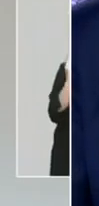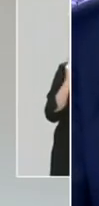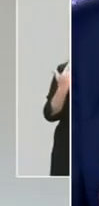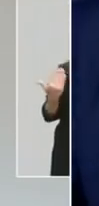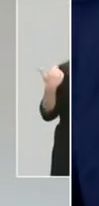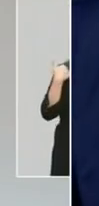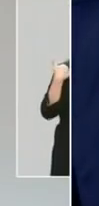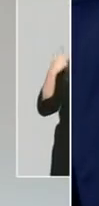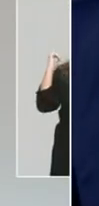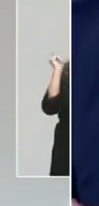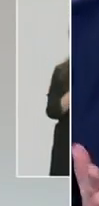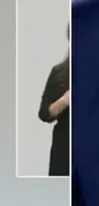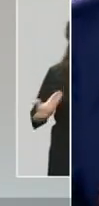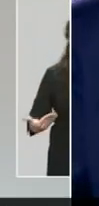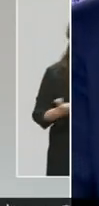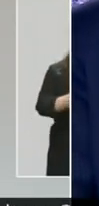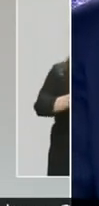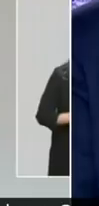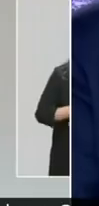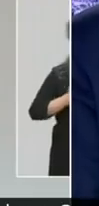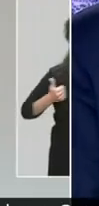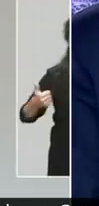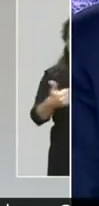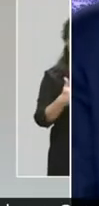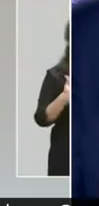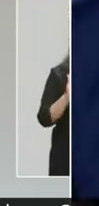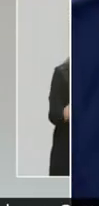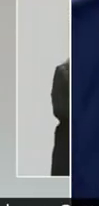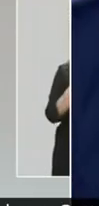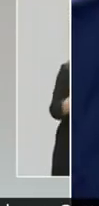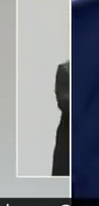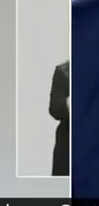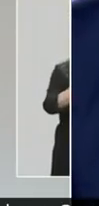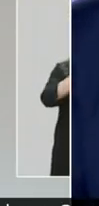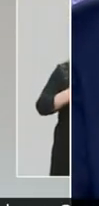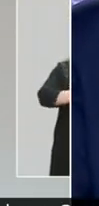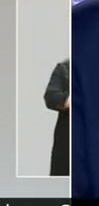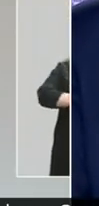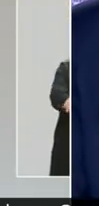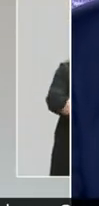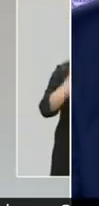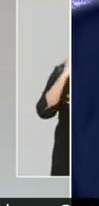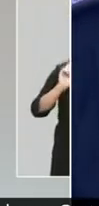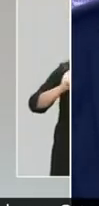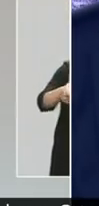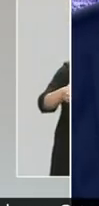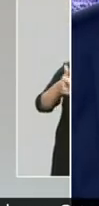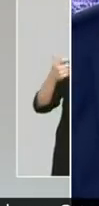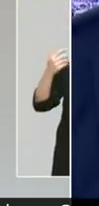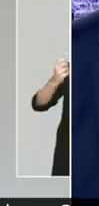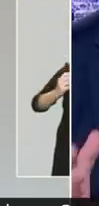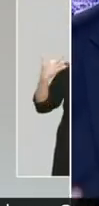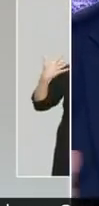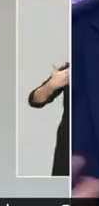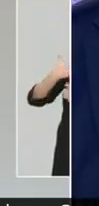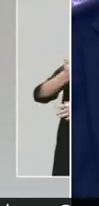rappel vaccinal masqué, puisque votre passe sera désactivé au 15 janvier si vous avez plus de 18 ans et pas de troisième dose. Donc c'est une obligation vaccinale,